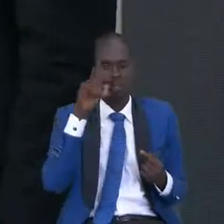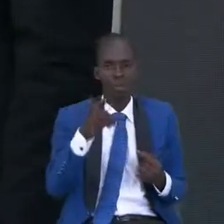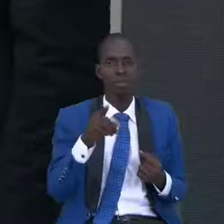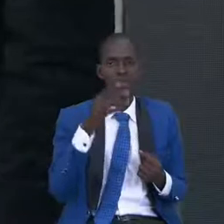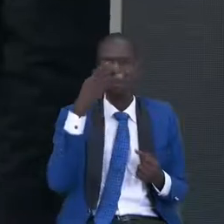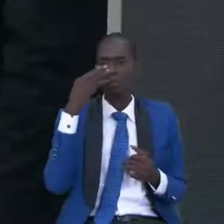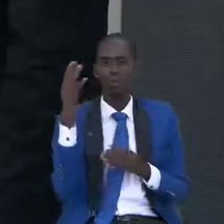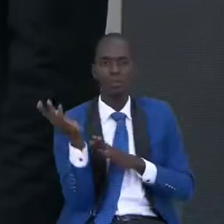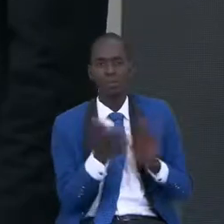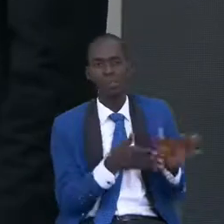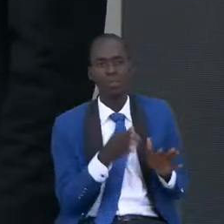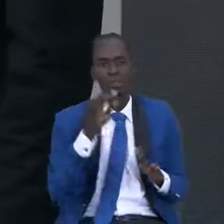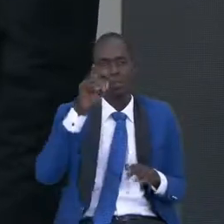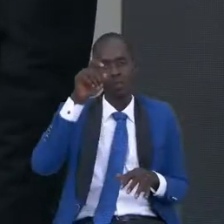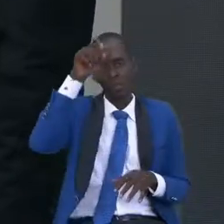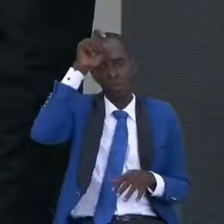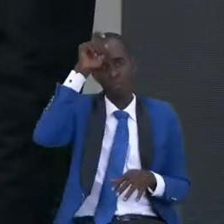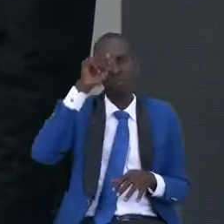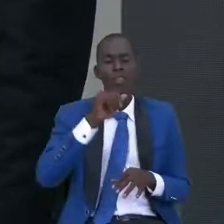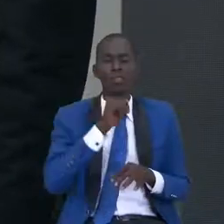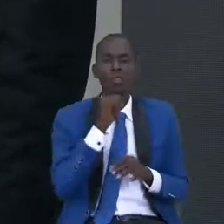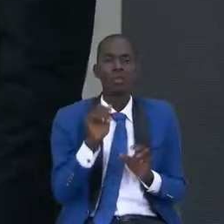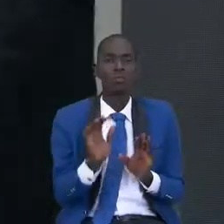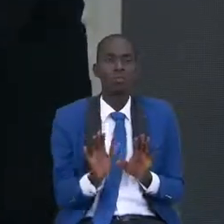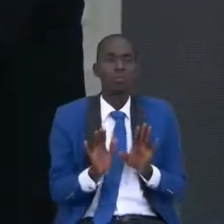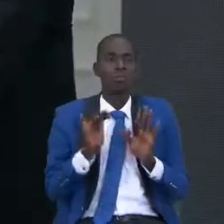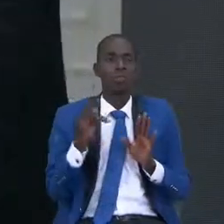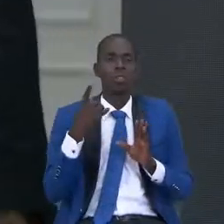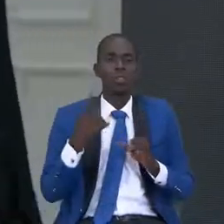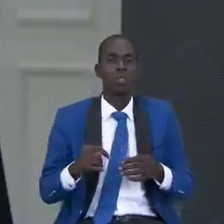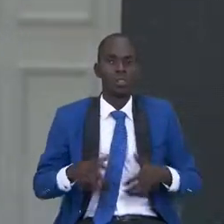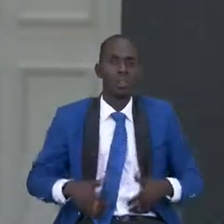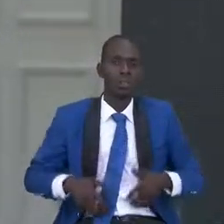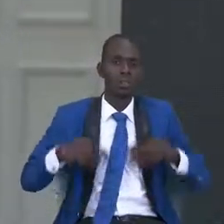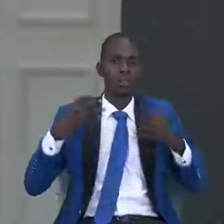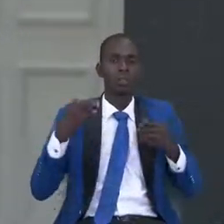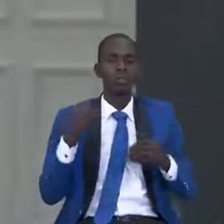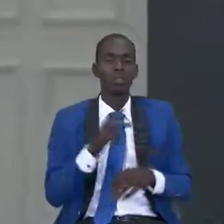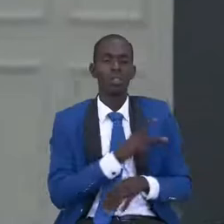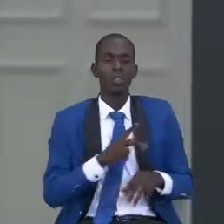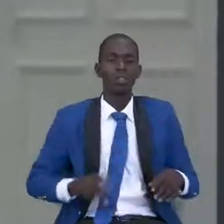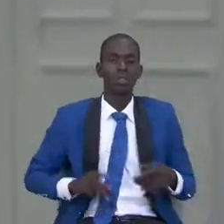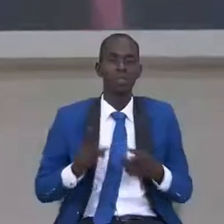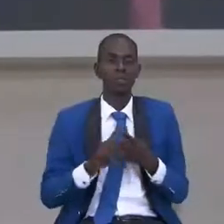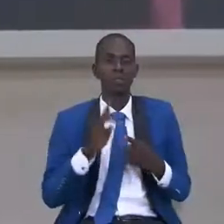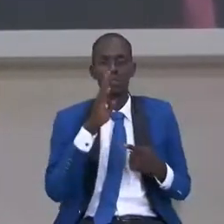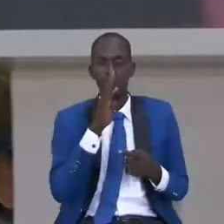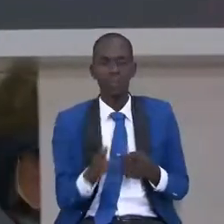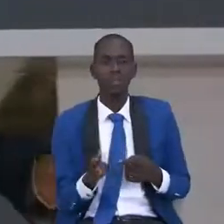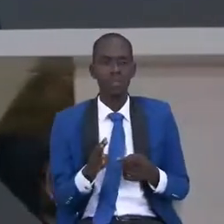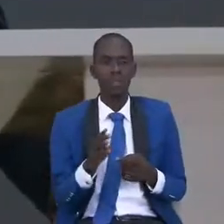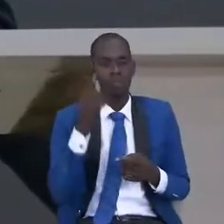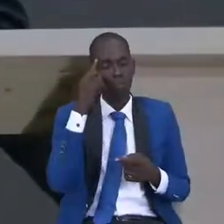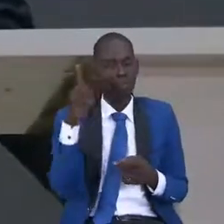C'est pas la foi qu'il quitta l'Égypte sans être effrayé de la colère du roi, car il se montra ferme comme voyant celui qui